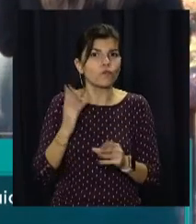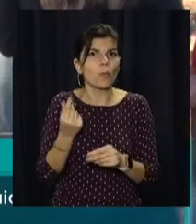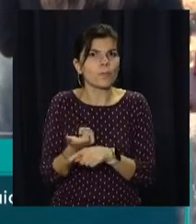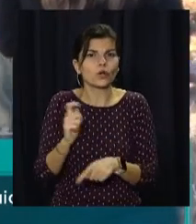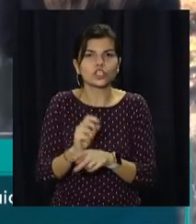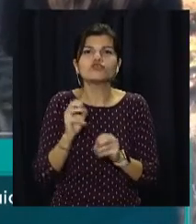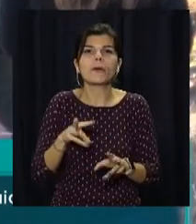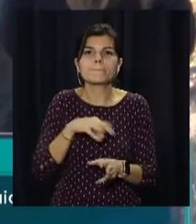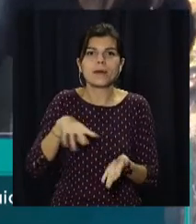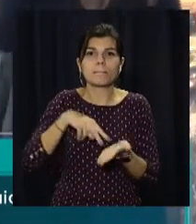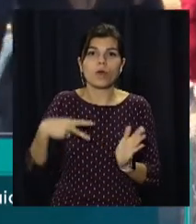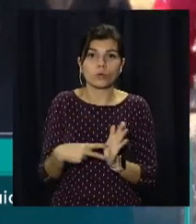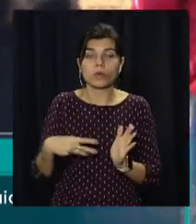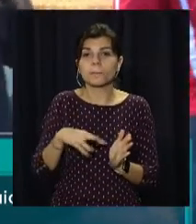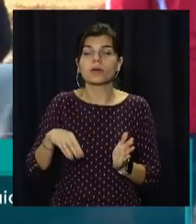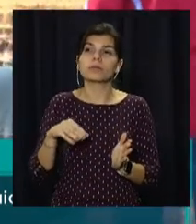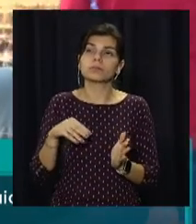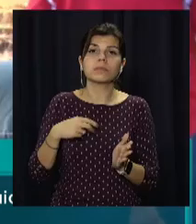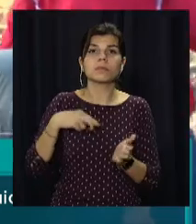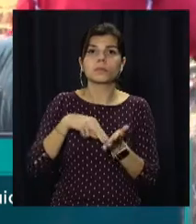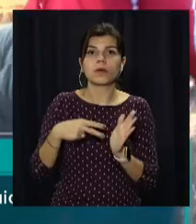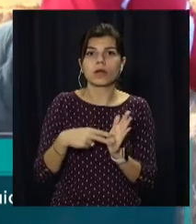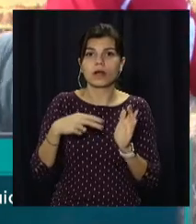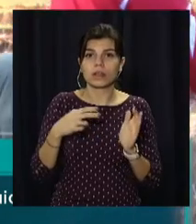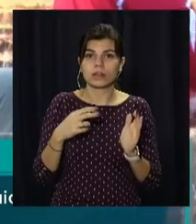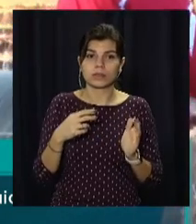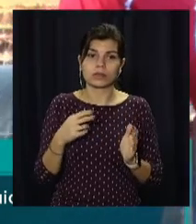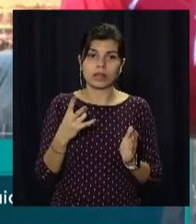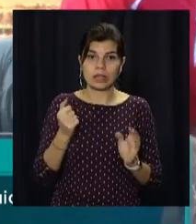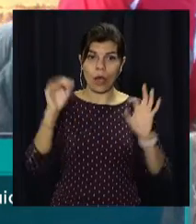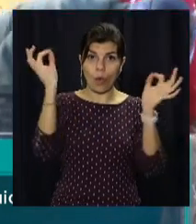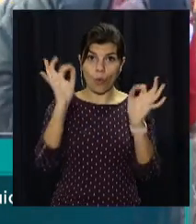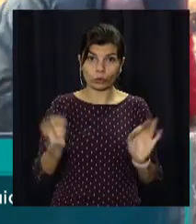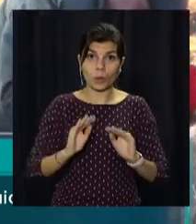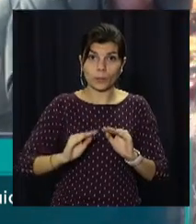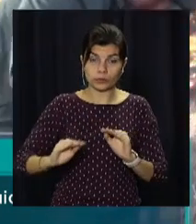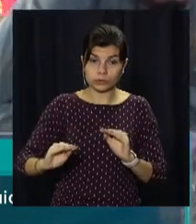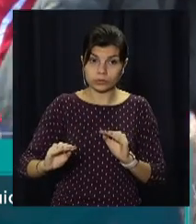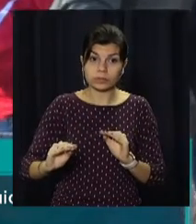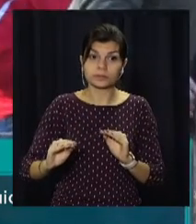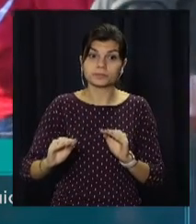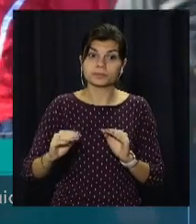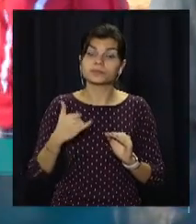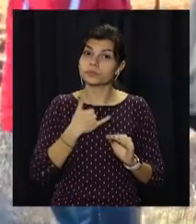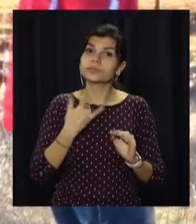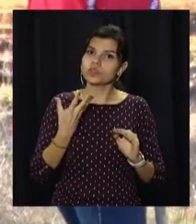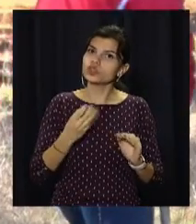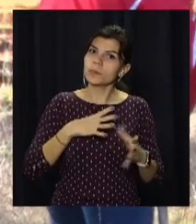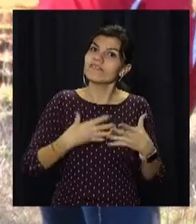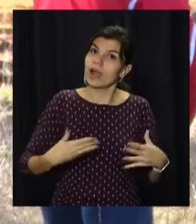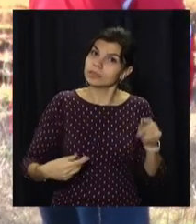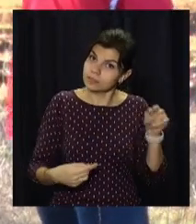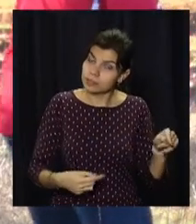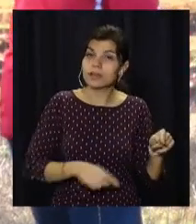нас згідно планів наших на осінню посадку, підкреслюю, у нас була ще весняна